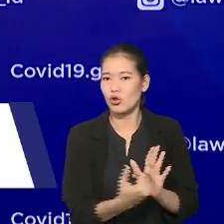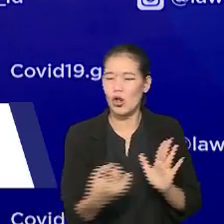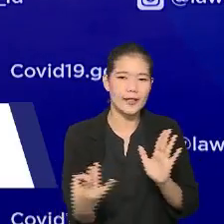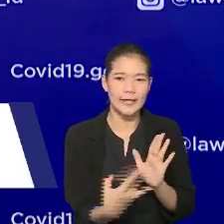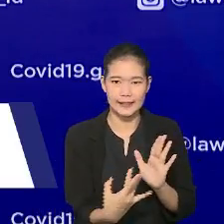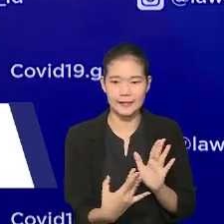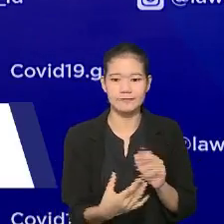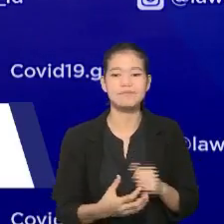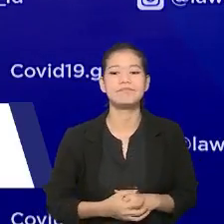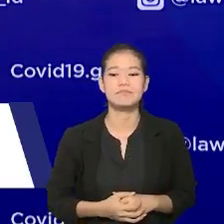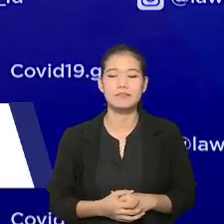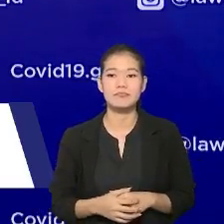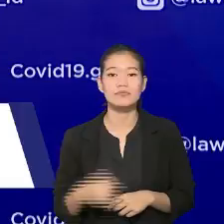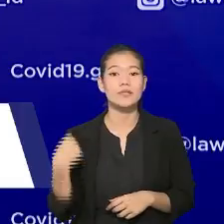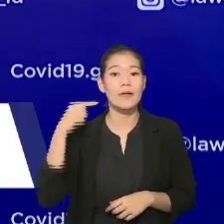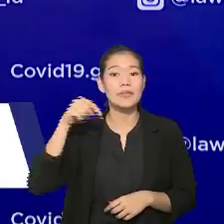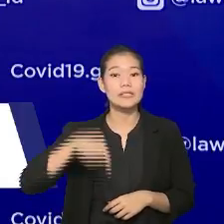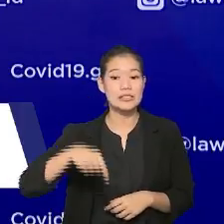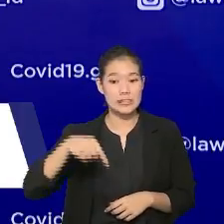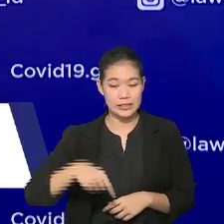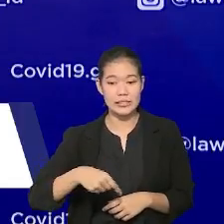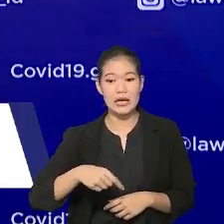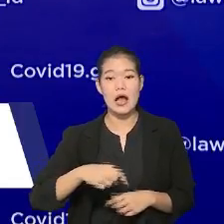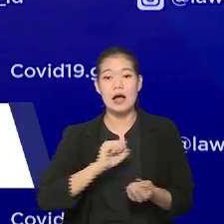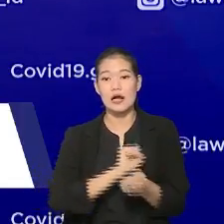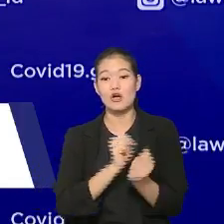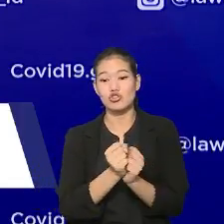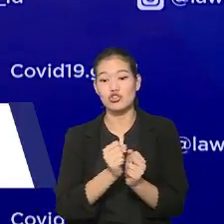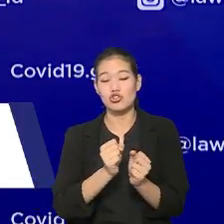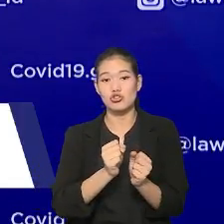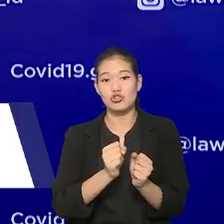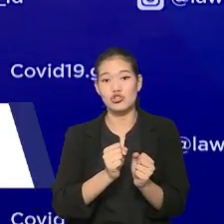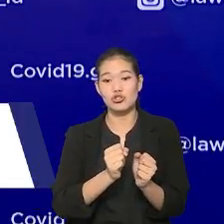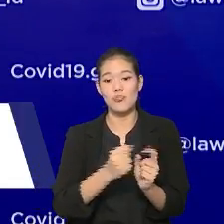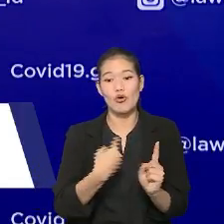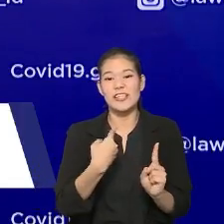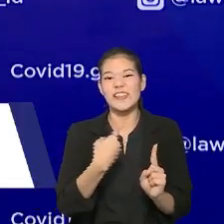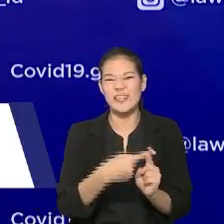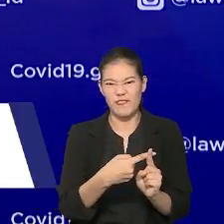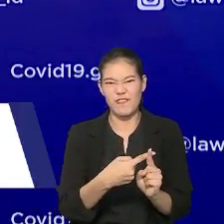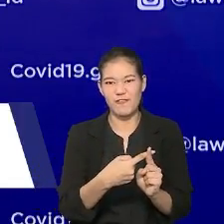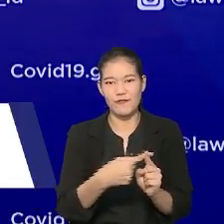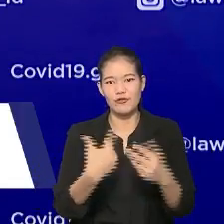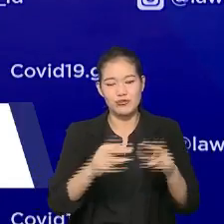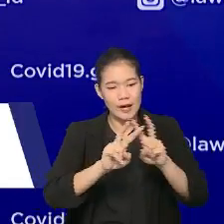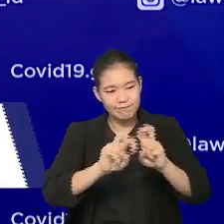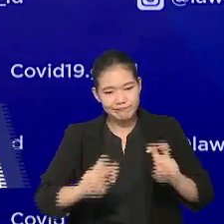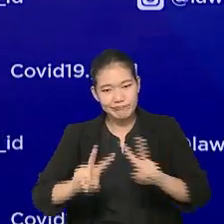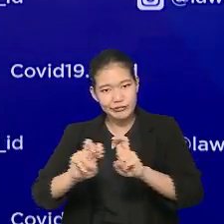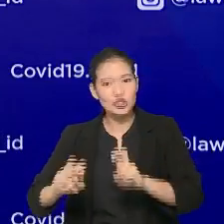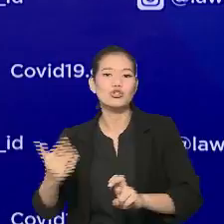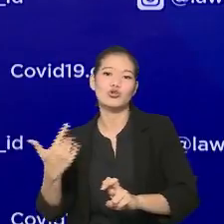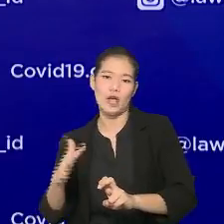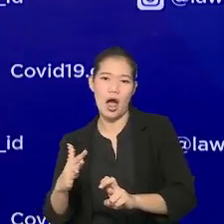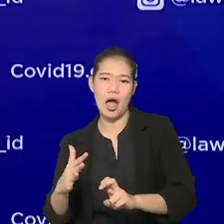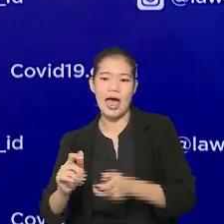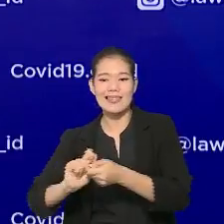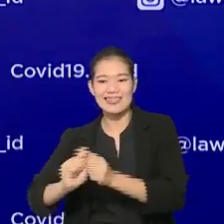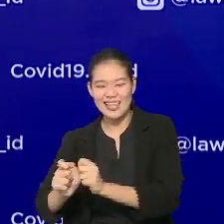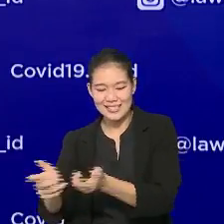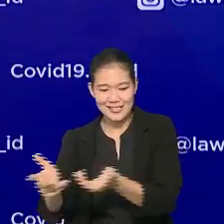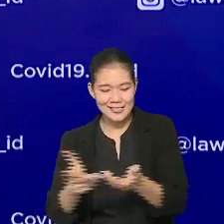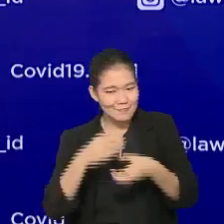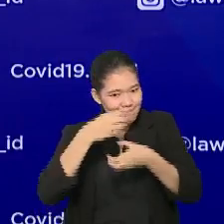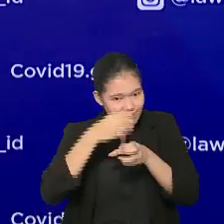ketat. Saat ini, kasus positif sudah diisolasi dan ditelusuri kontak eratnya untuk dites